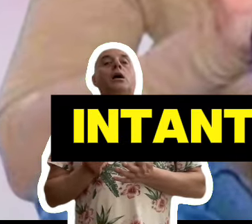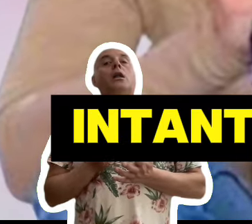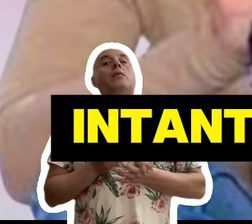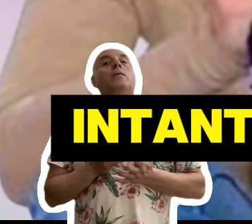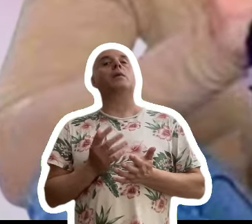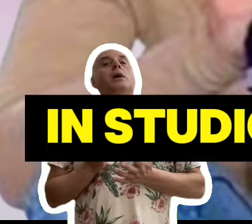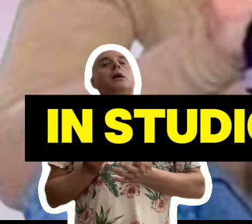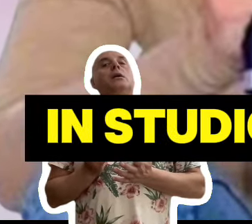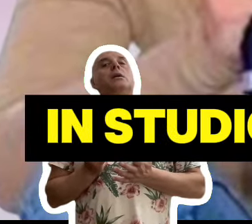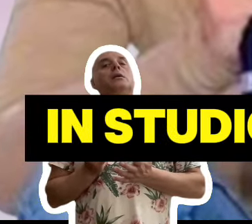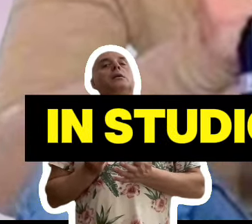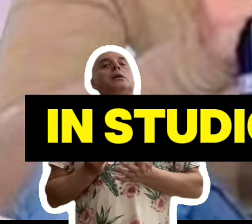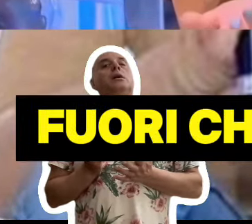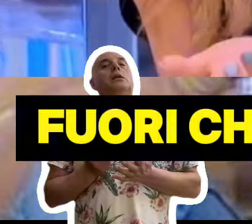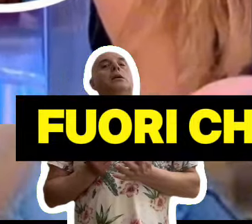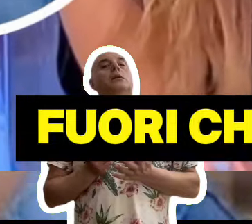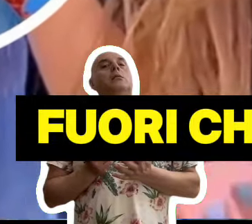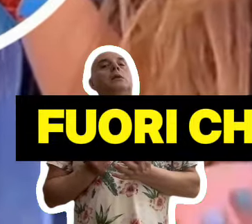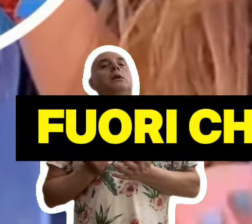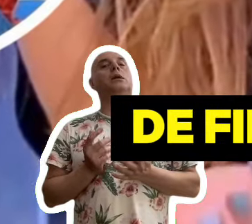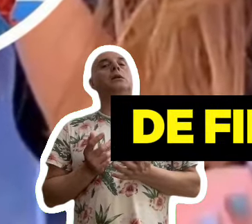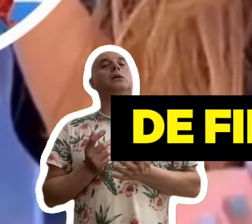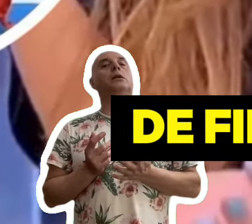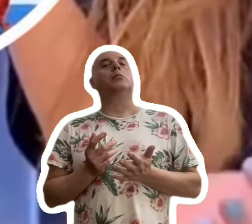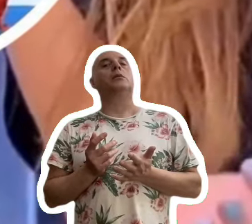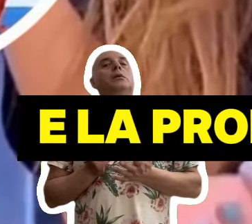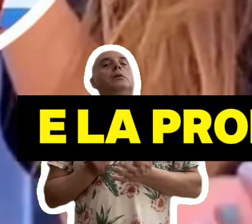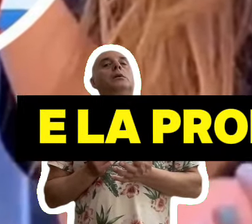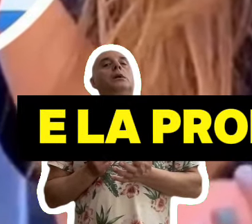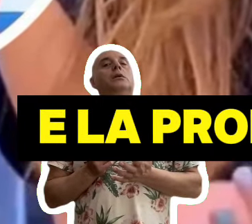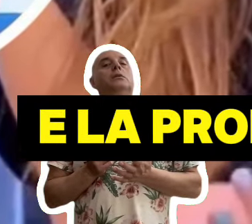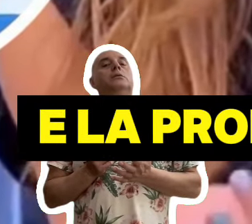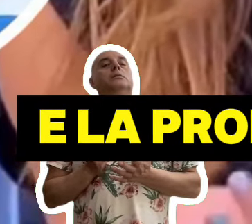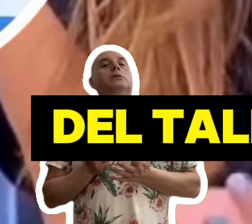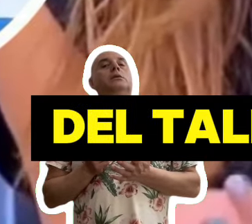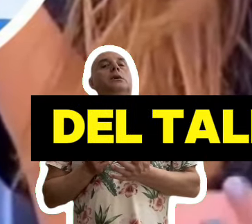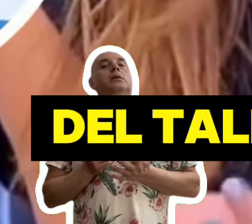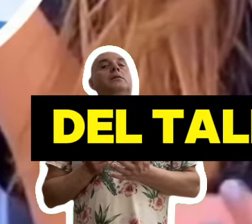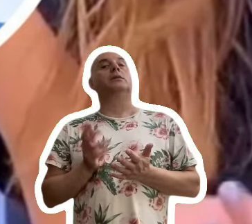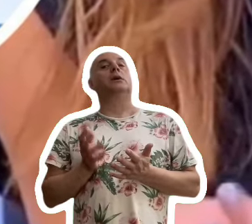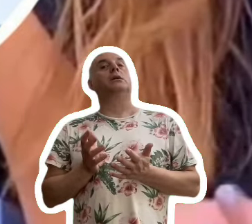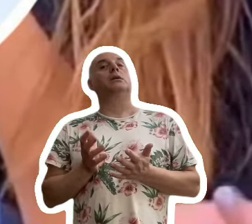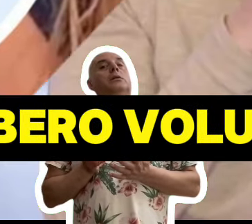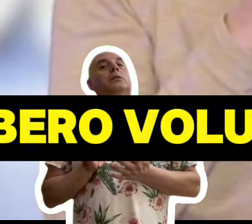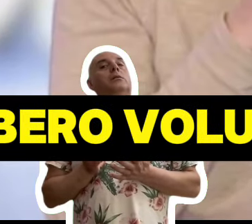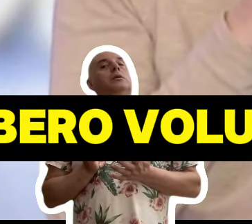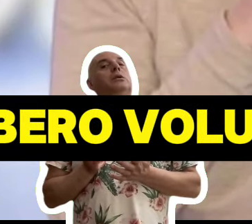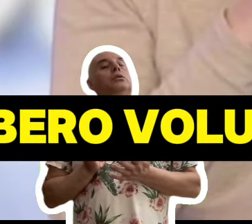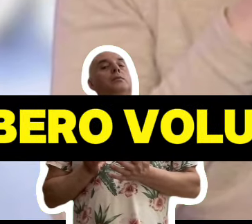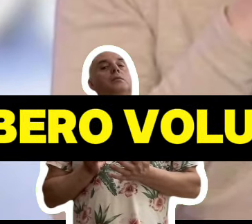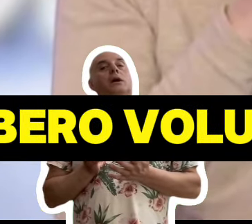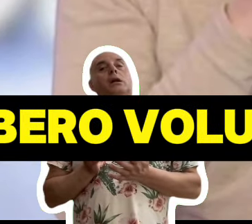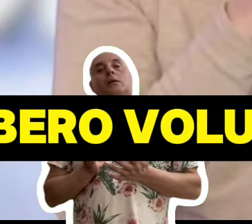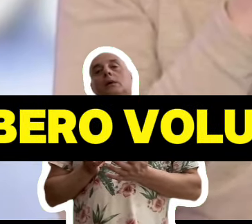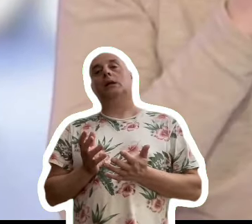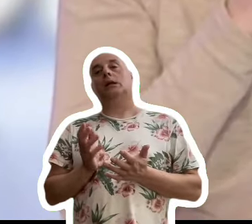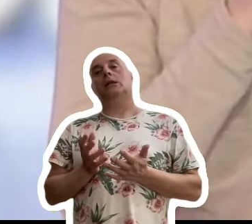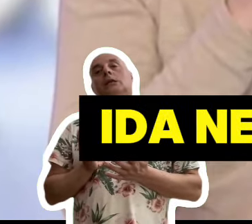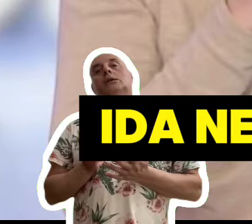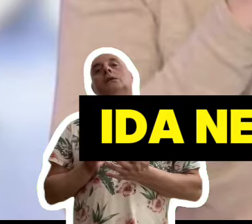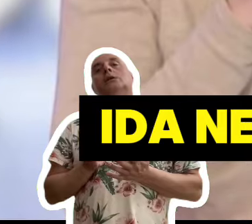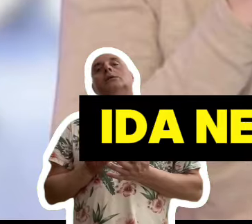Intanto però in studio verrà fuori che Maria De Filippi e la produzione del talk show avrebbero voluto nuovamente